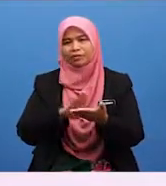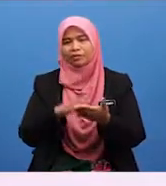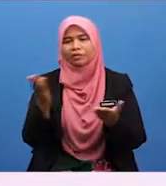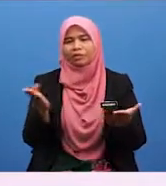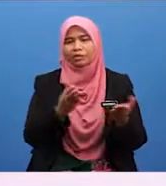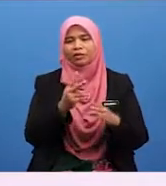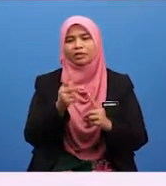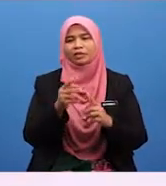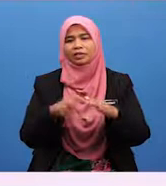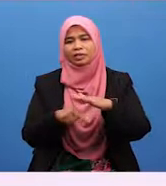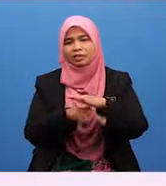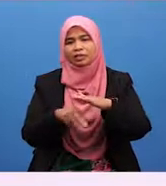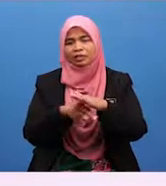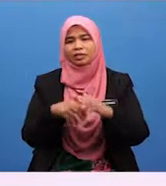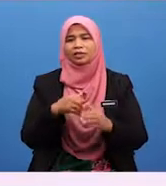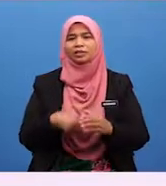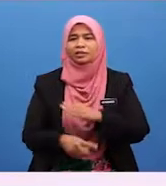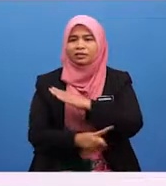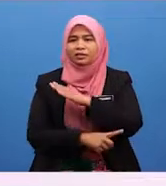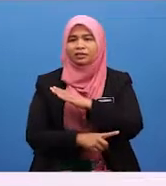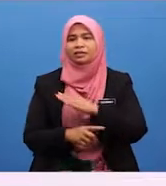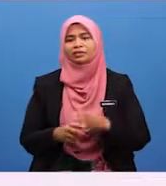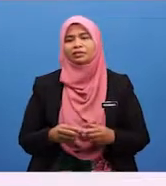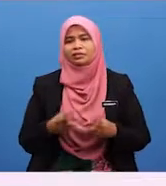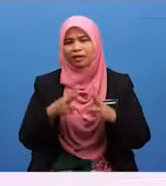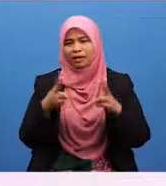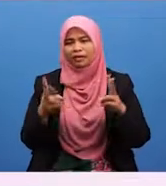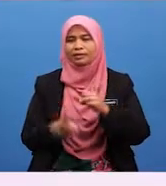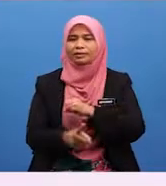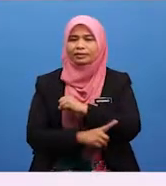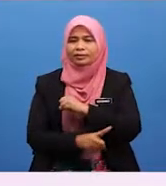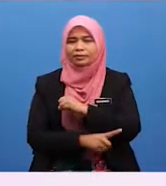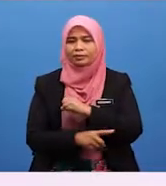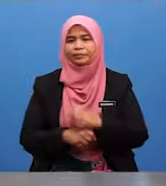ke neraka, azab pedih amat tersiksa.